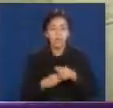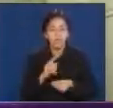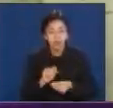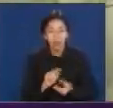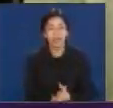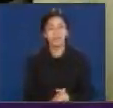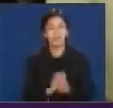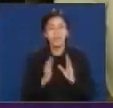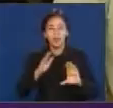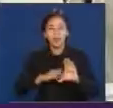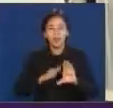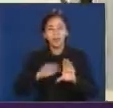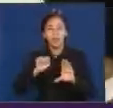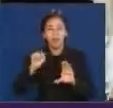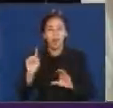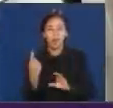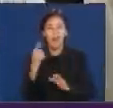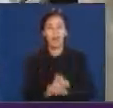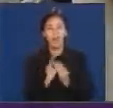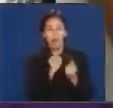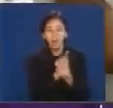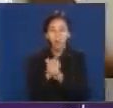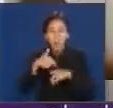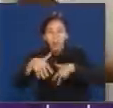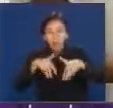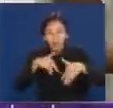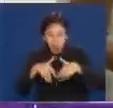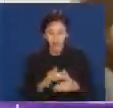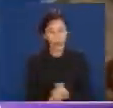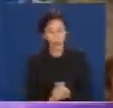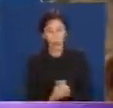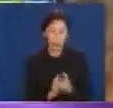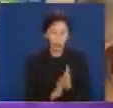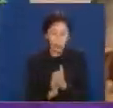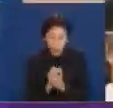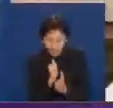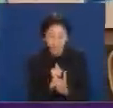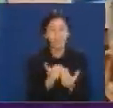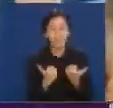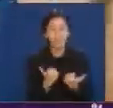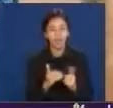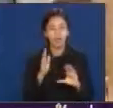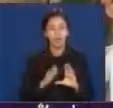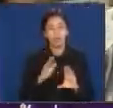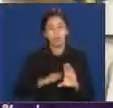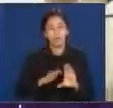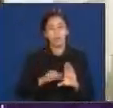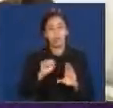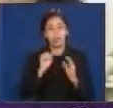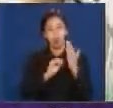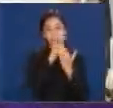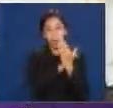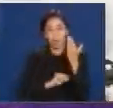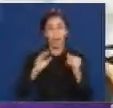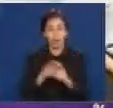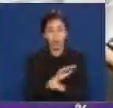ดตัวผู้สมัครคนแรกซึ่งก็ได้รับเสียงตอบรับจากประชาชนเป็นอย่างดีพร้อมกับย้ำว่าจะส่งผู้สมัครส.ส.ทุกภูมิภาคโด